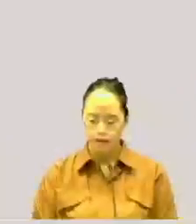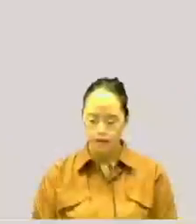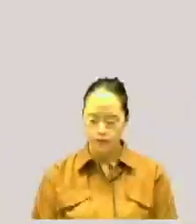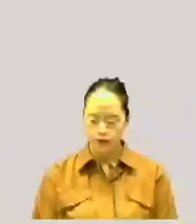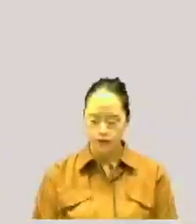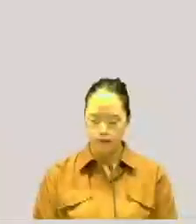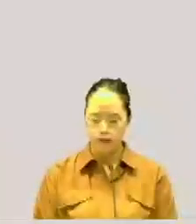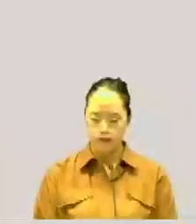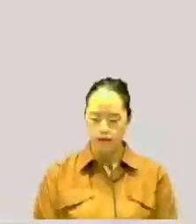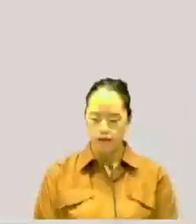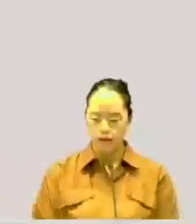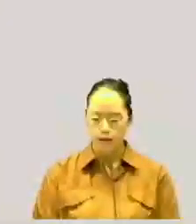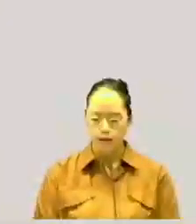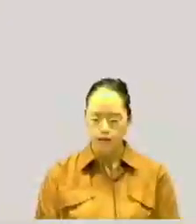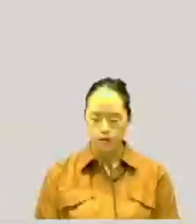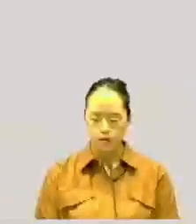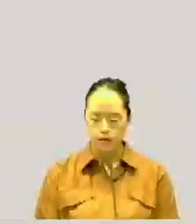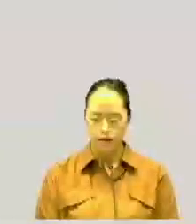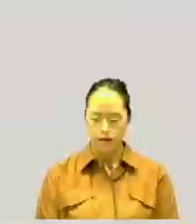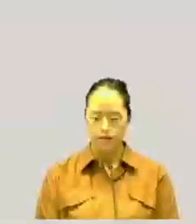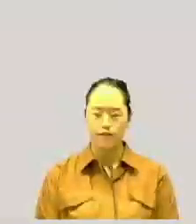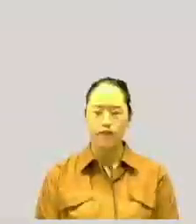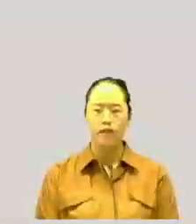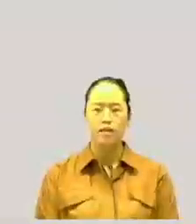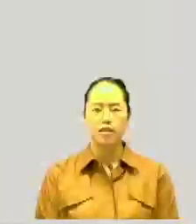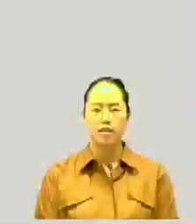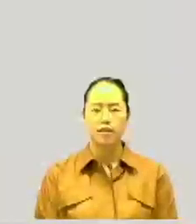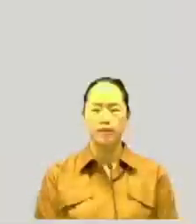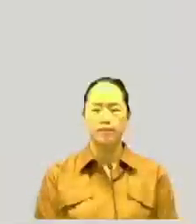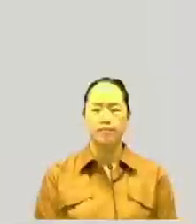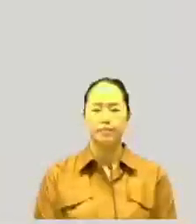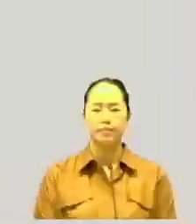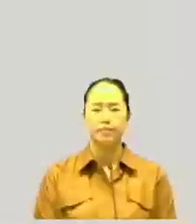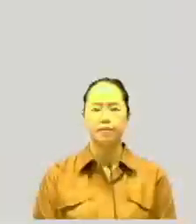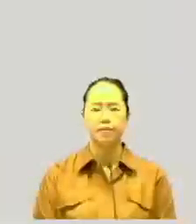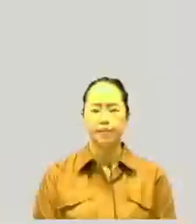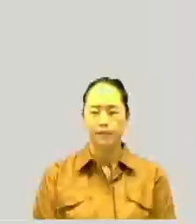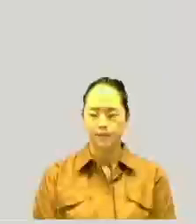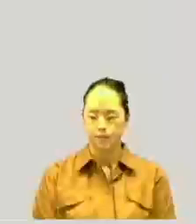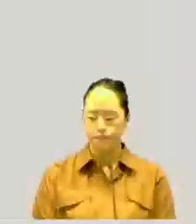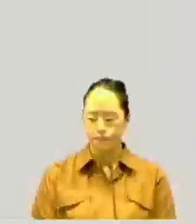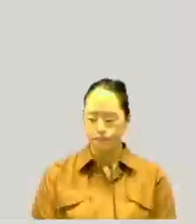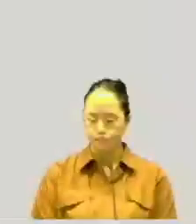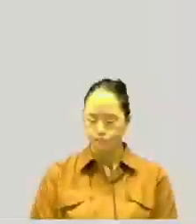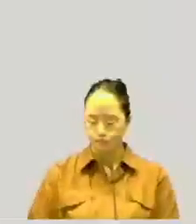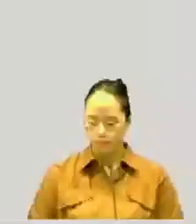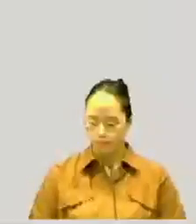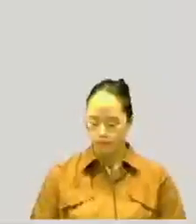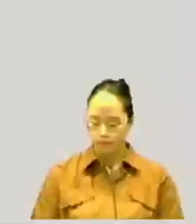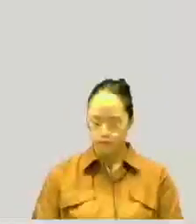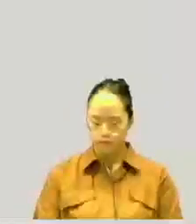在我们刚才一起读的这些经文里边呢，提到了神的邀请。